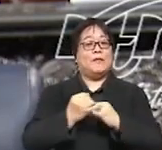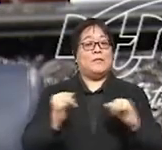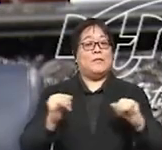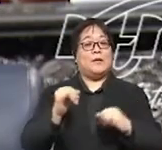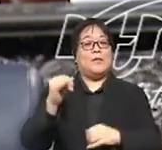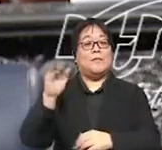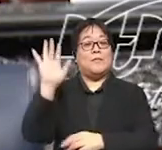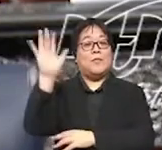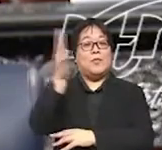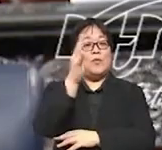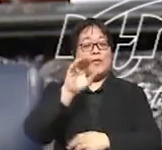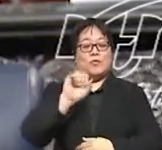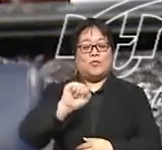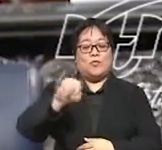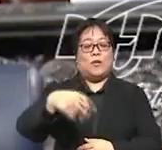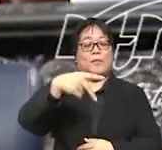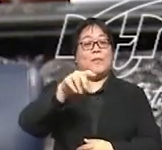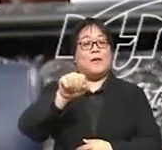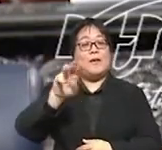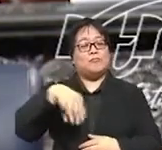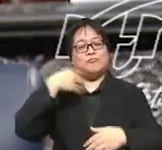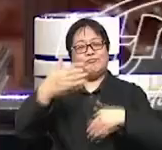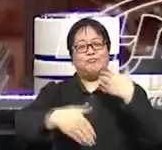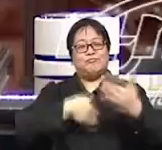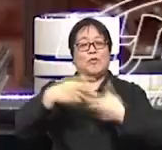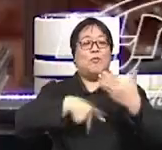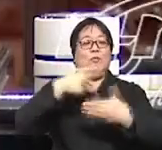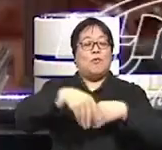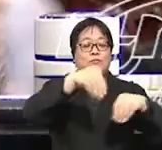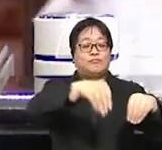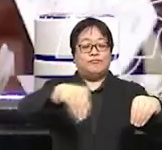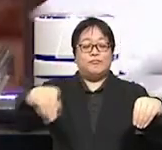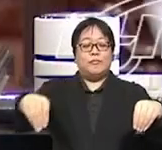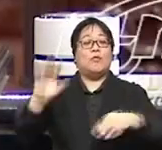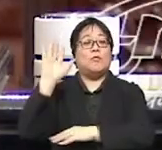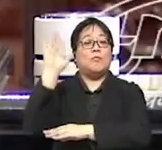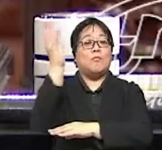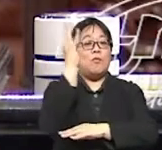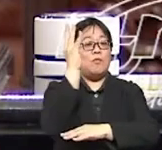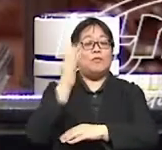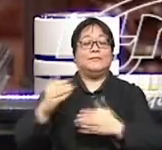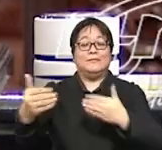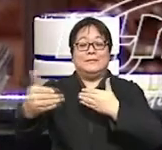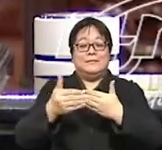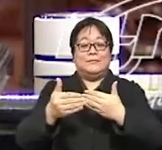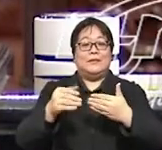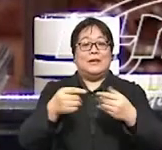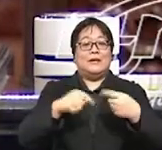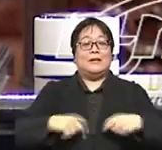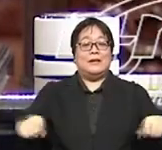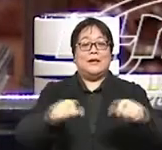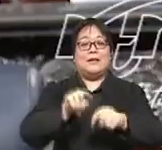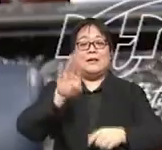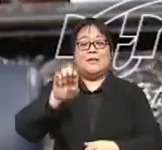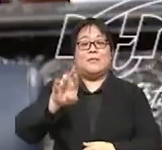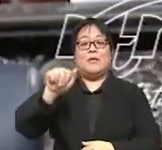semenanjung Malaysia jpsm telah memperlihatkan program penanaman pokok di kawasan atasi brownies sejak